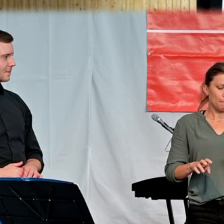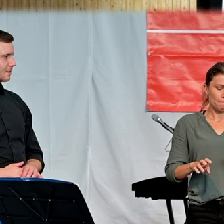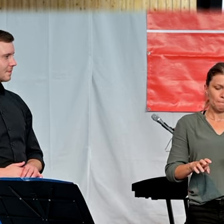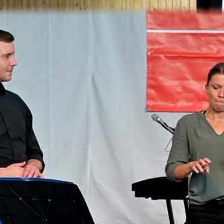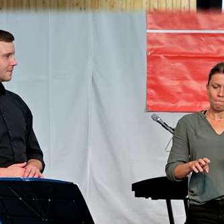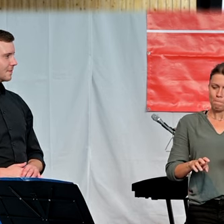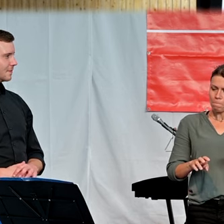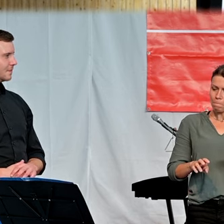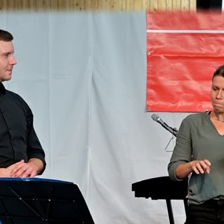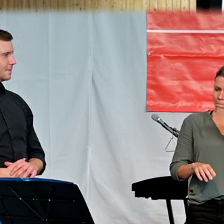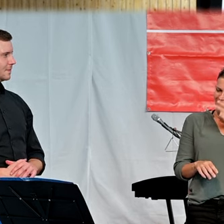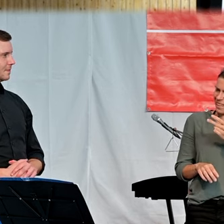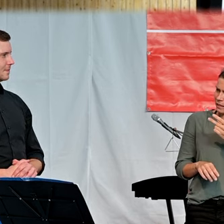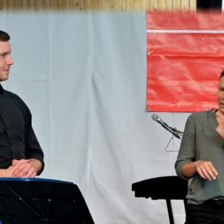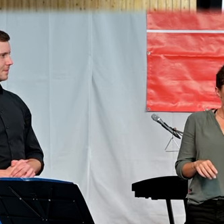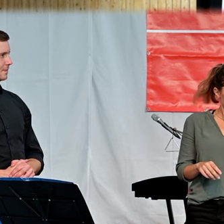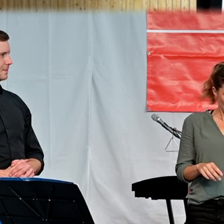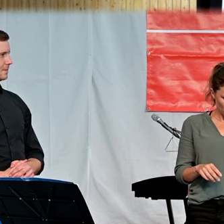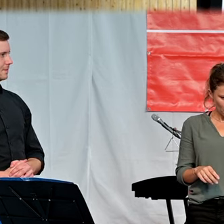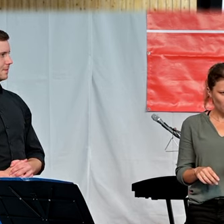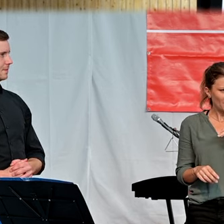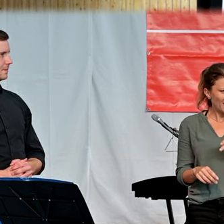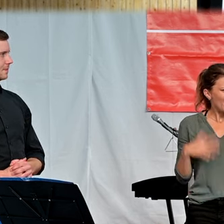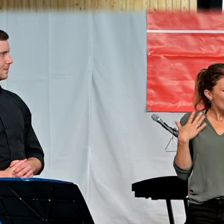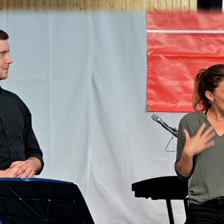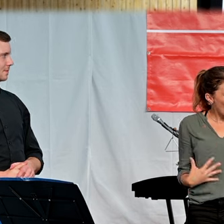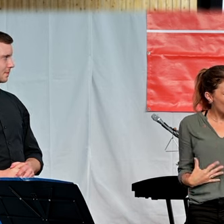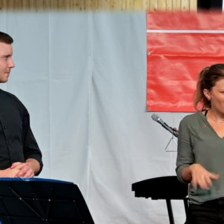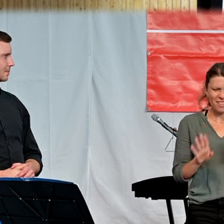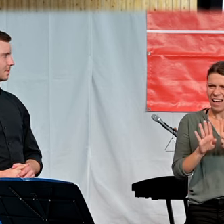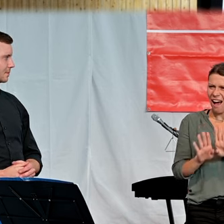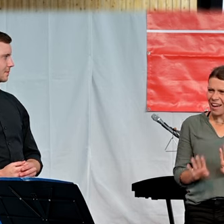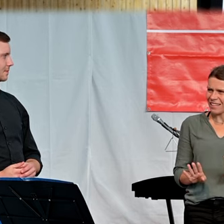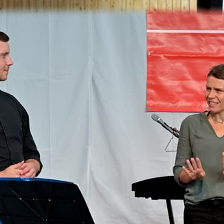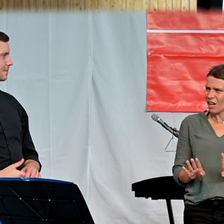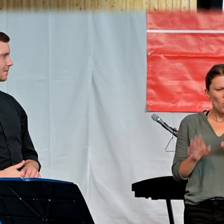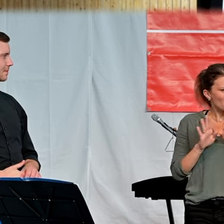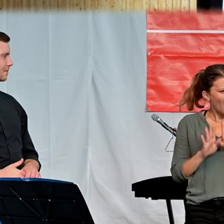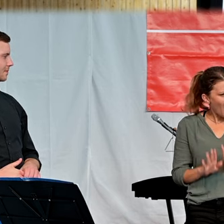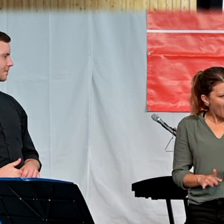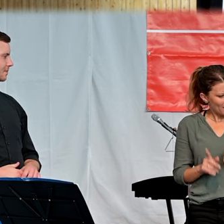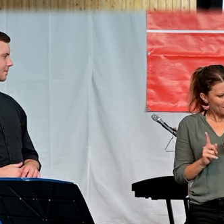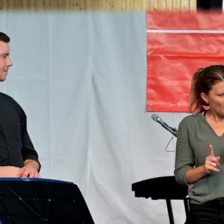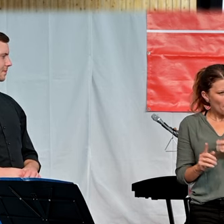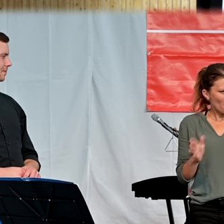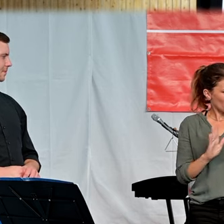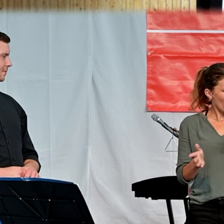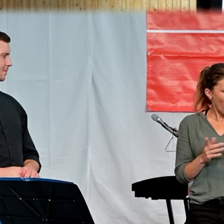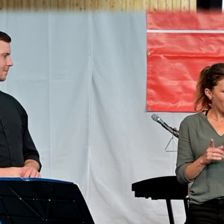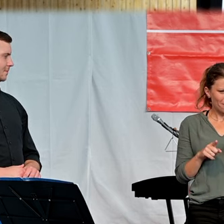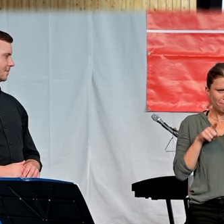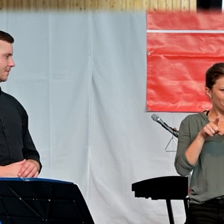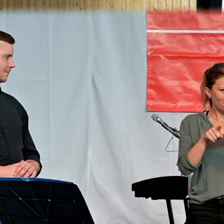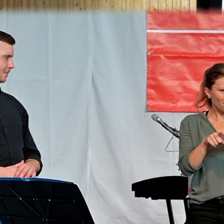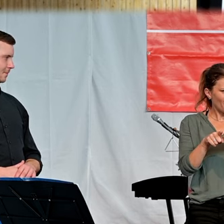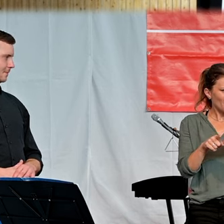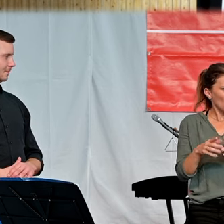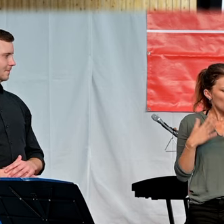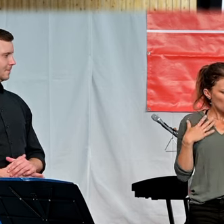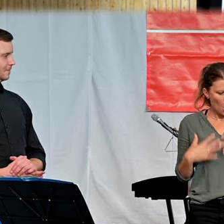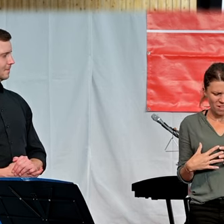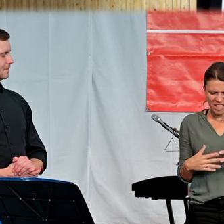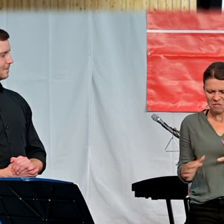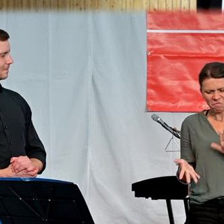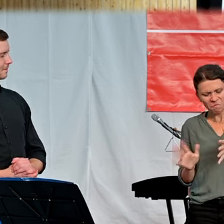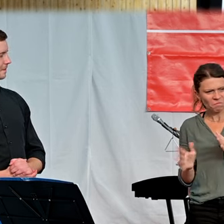Nun haben wir gesehen, als du auf die Bühne kamst, körperliches Heil und Heilsein geht manchmal auseinander und